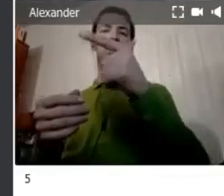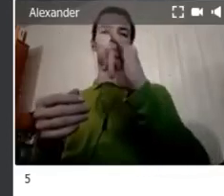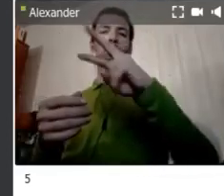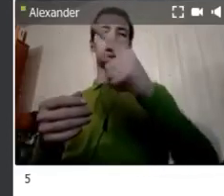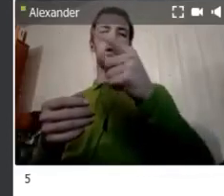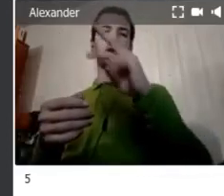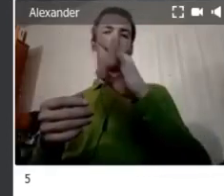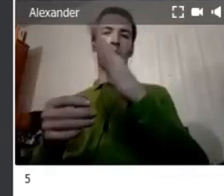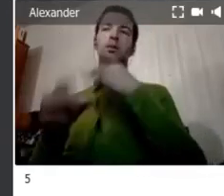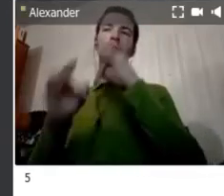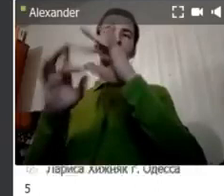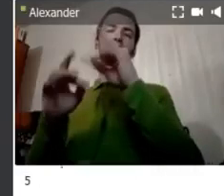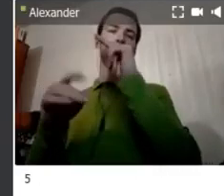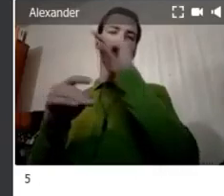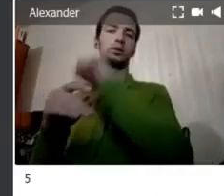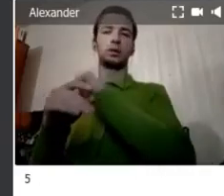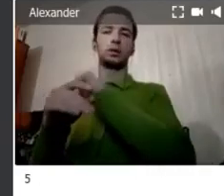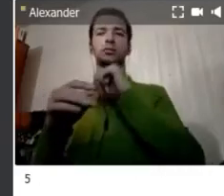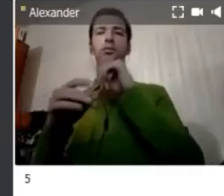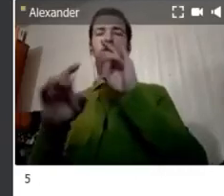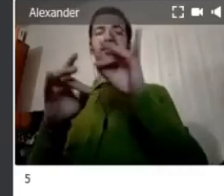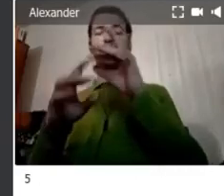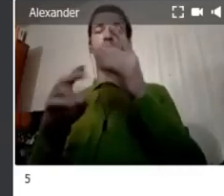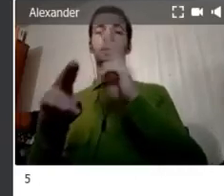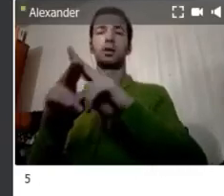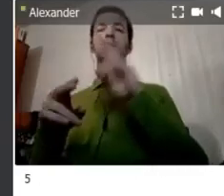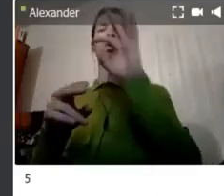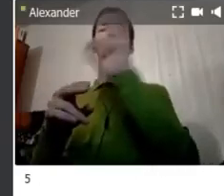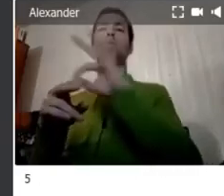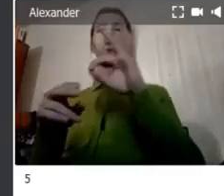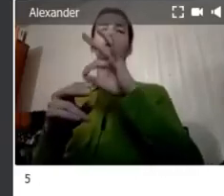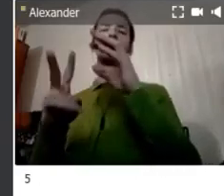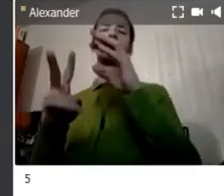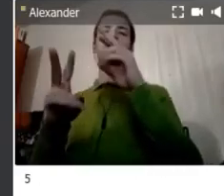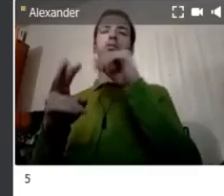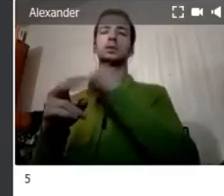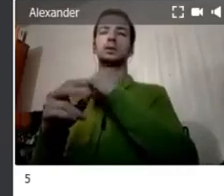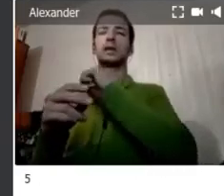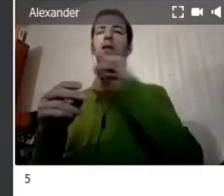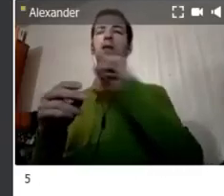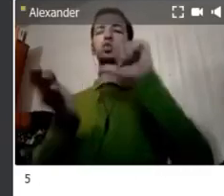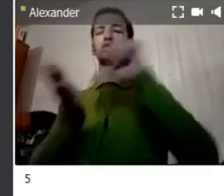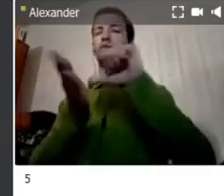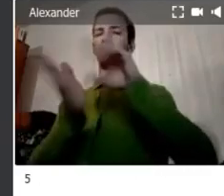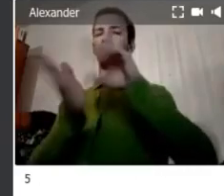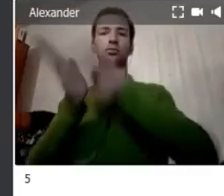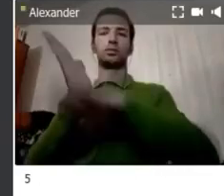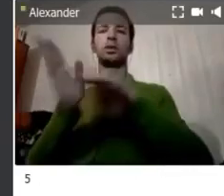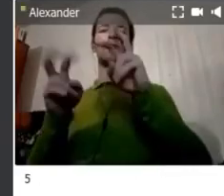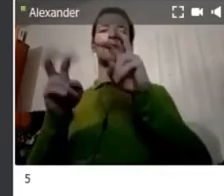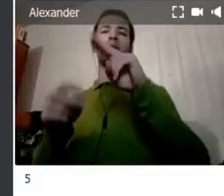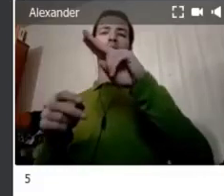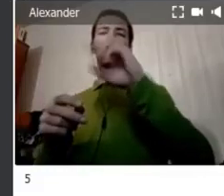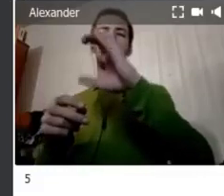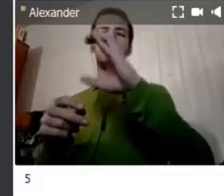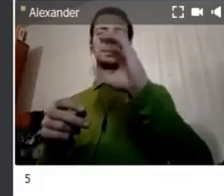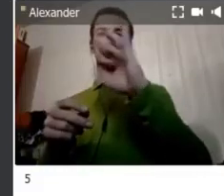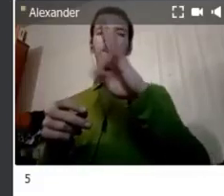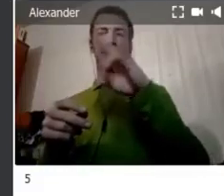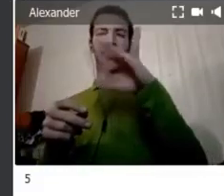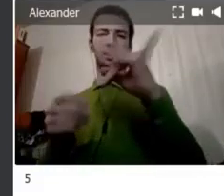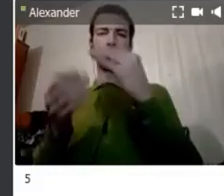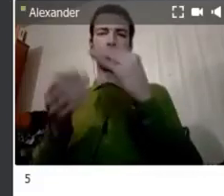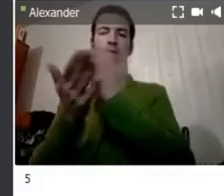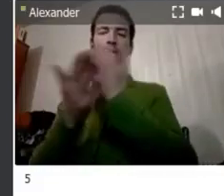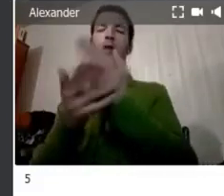такая программа, но, ключевое слово «но», если вы хотите заработать быстро, много и сразу, надо поработать. Но поверьте